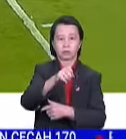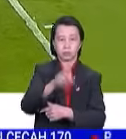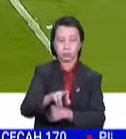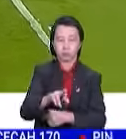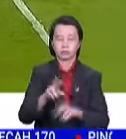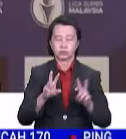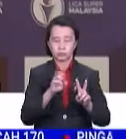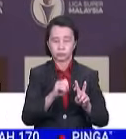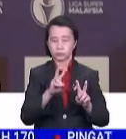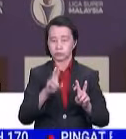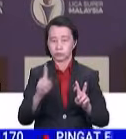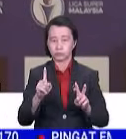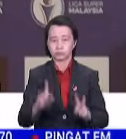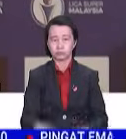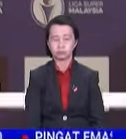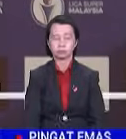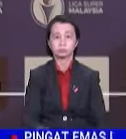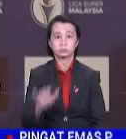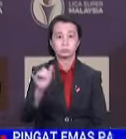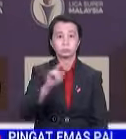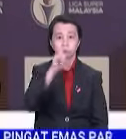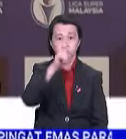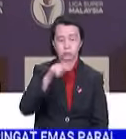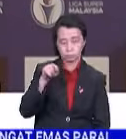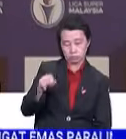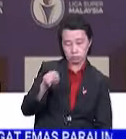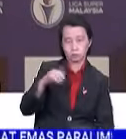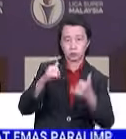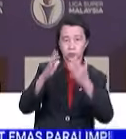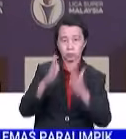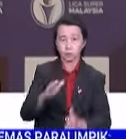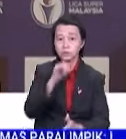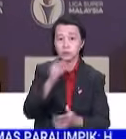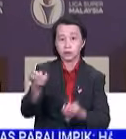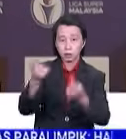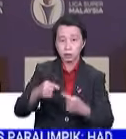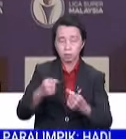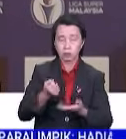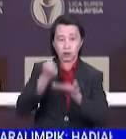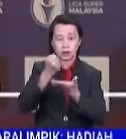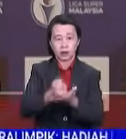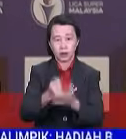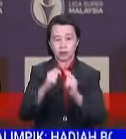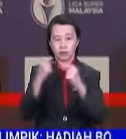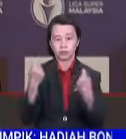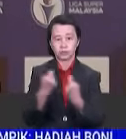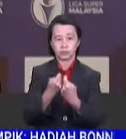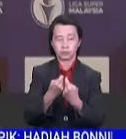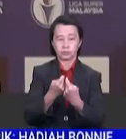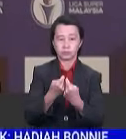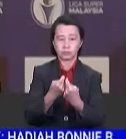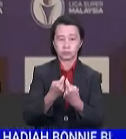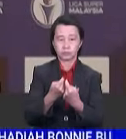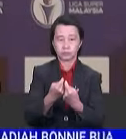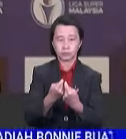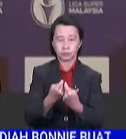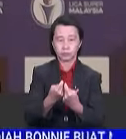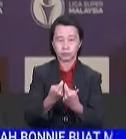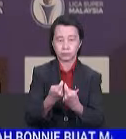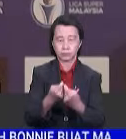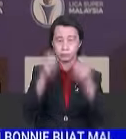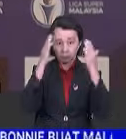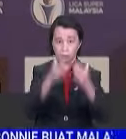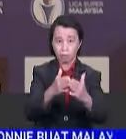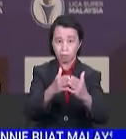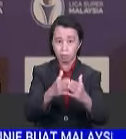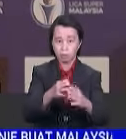2021 esok course this player dakwah not her helping the time Pahang The Help of